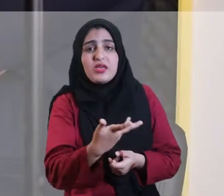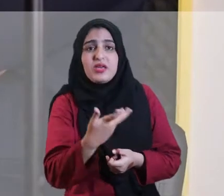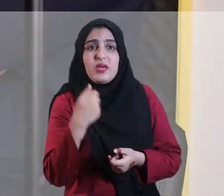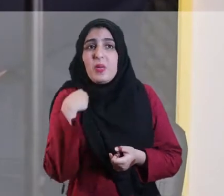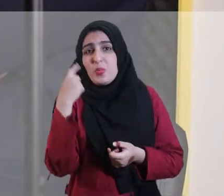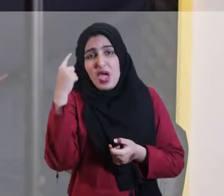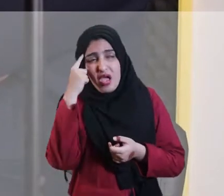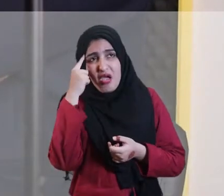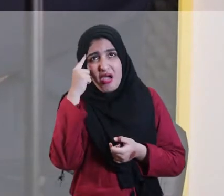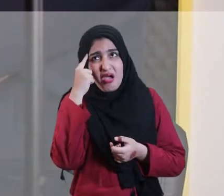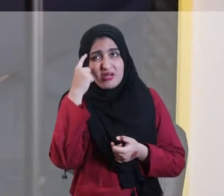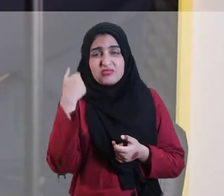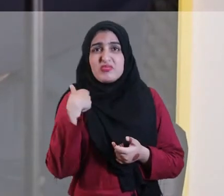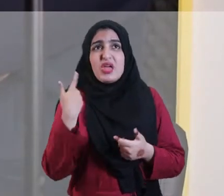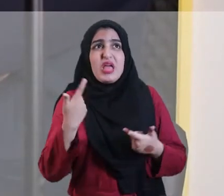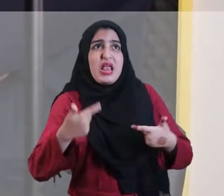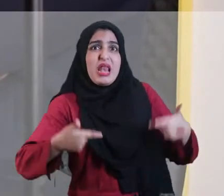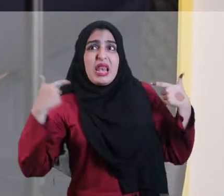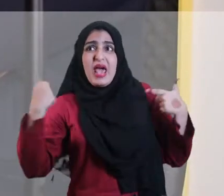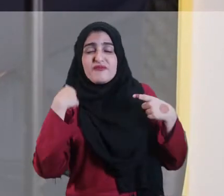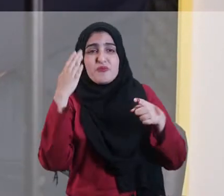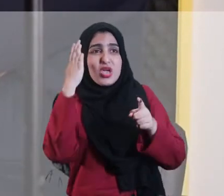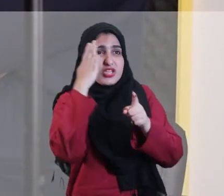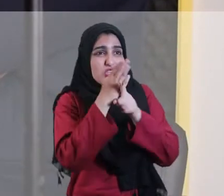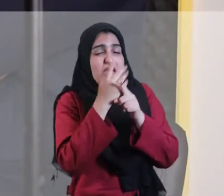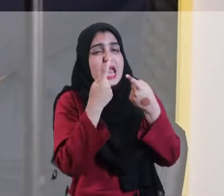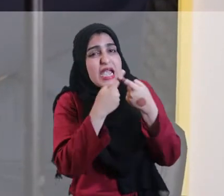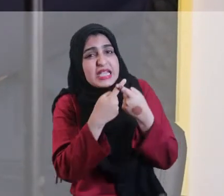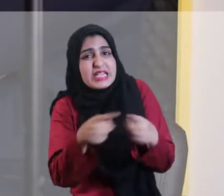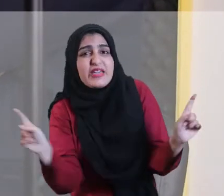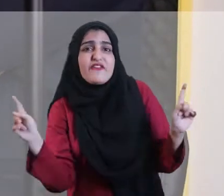आई डोंट लाइक इट